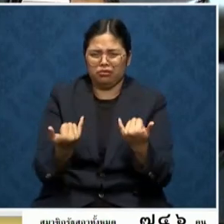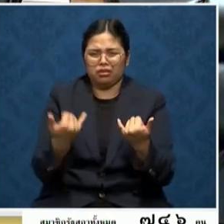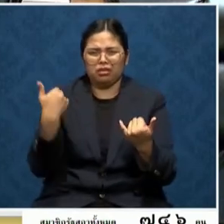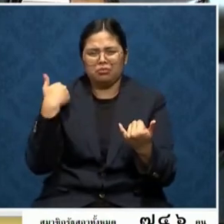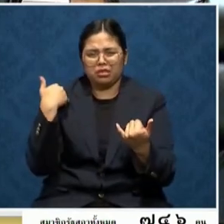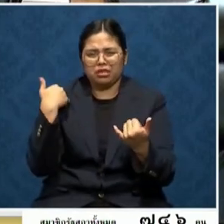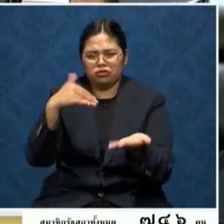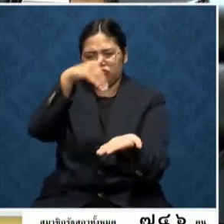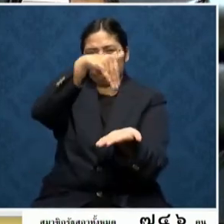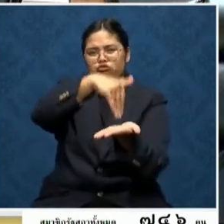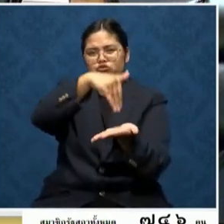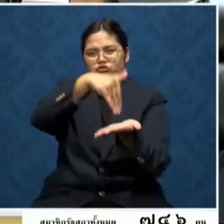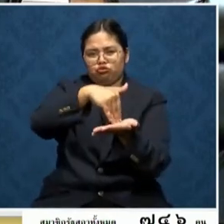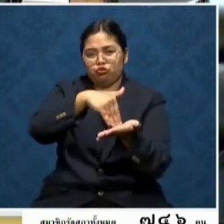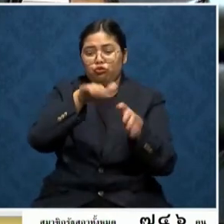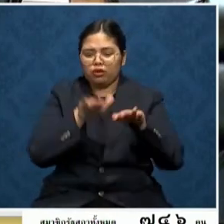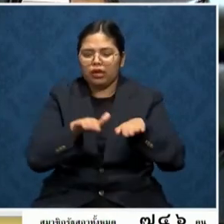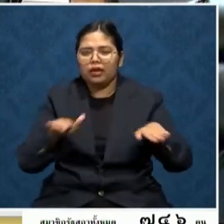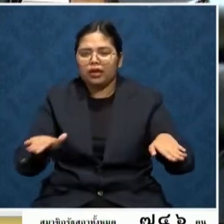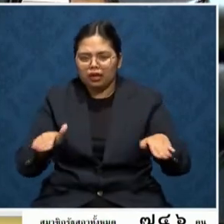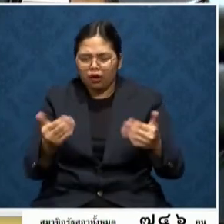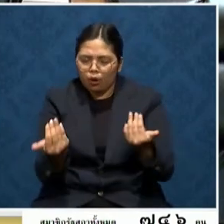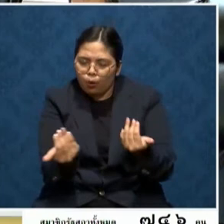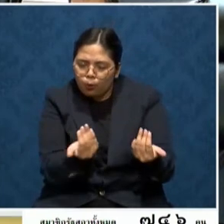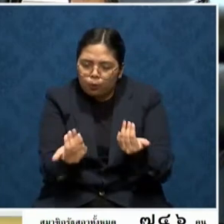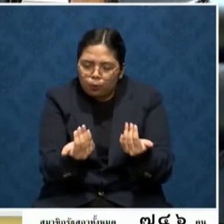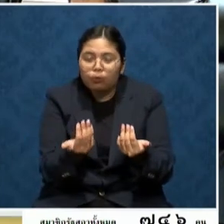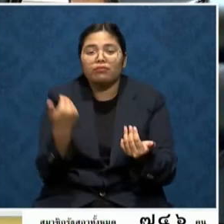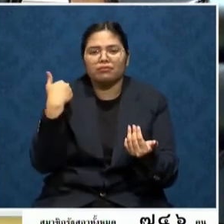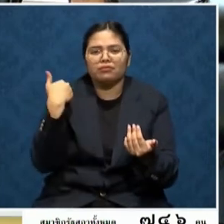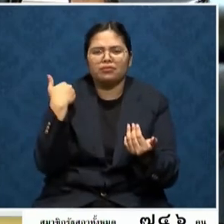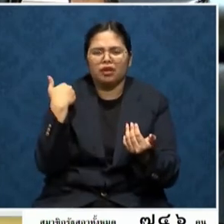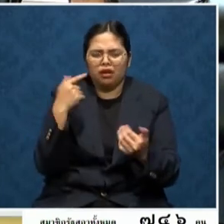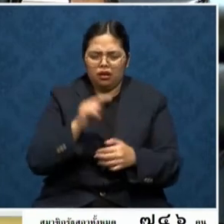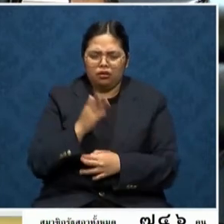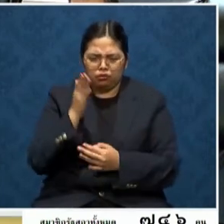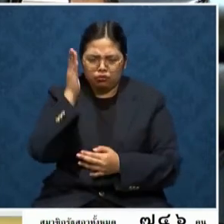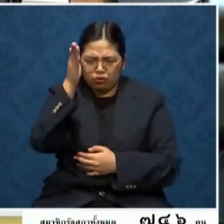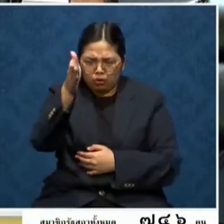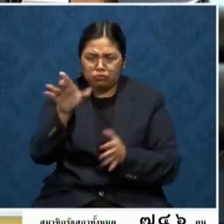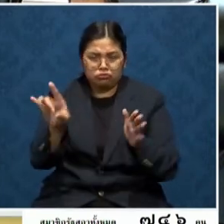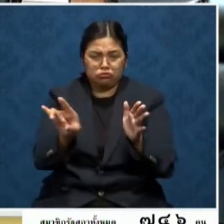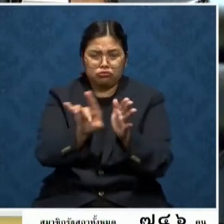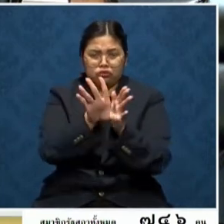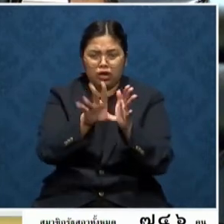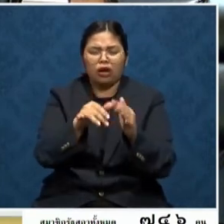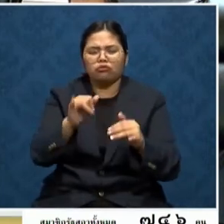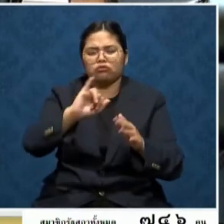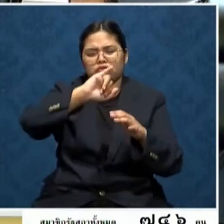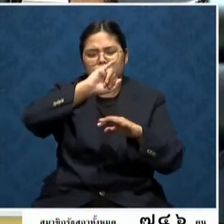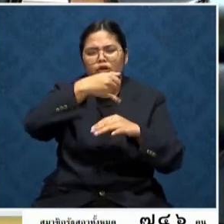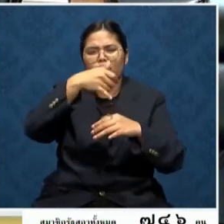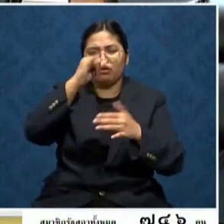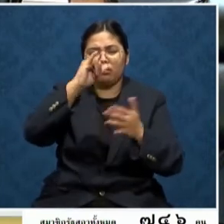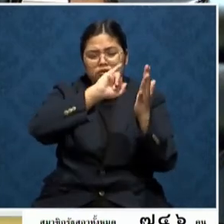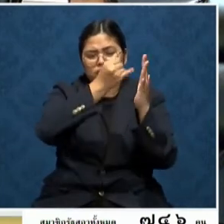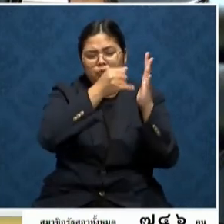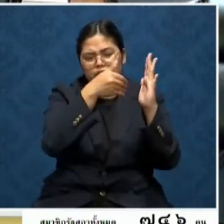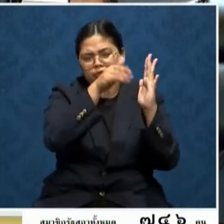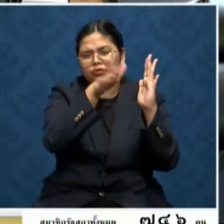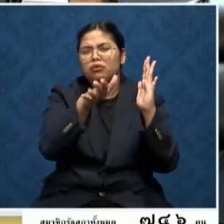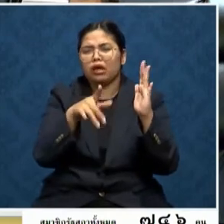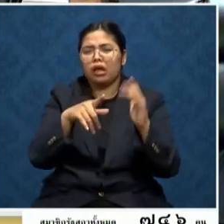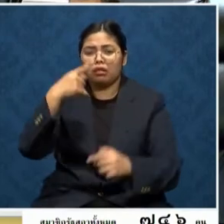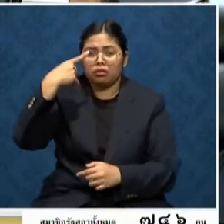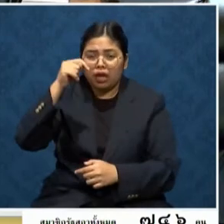ศูนย์เด็กเล็กศูนย์เด็กอ่อนค่ะสุดท้ายเด็กจำนวนมากค่ะต้องถูกส่งออกไปต่างจังหวัดไปอยู่กับคุณปู่คุณย่า